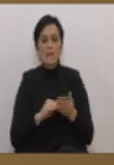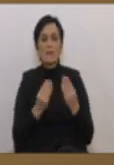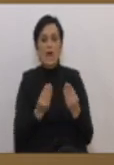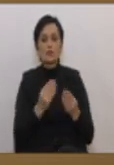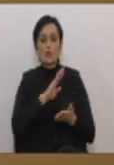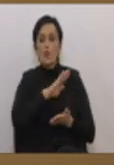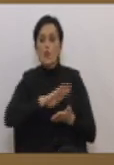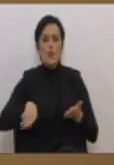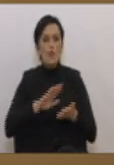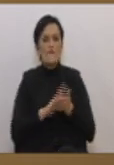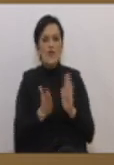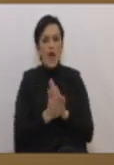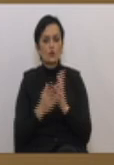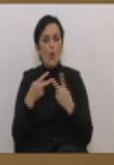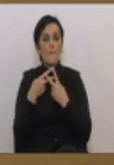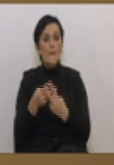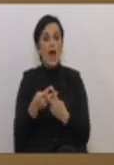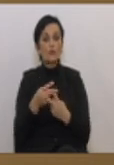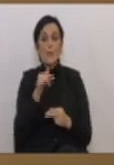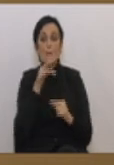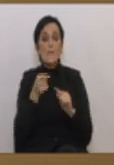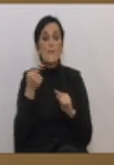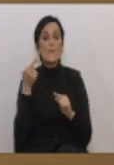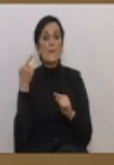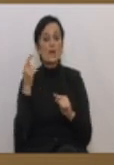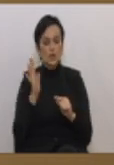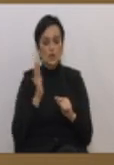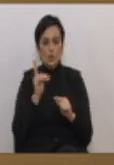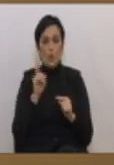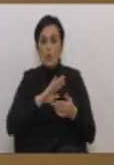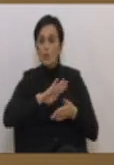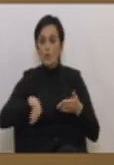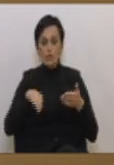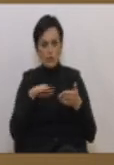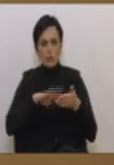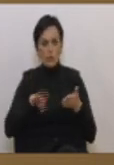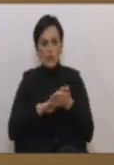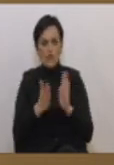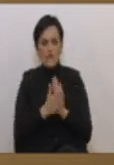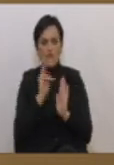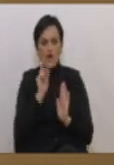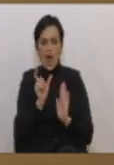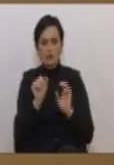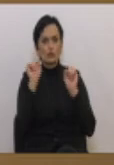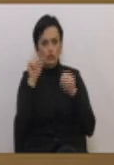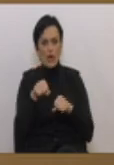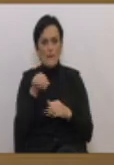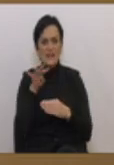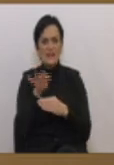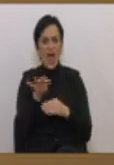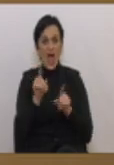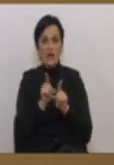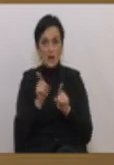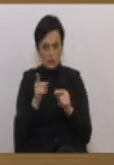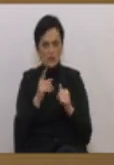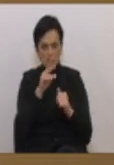უვადო პატიმრობით იმ პერიოდში მხოლოდ იყო უვადო პატიმრობა მაგრამ შეიძლებოდა ყოფილიყო დახვრეტაც კი ის